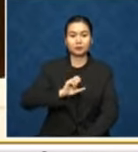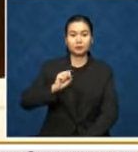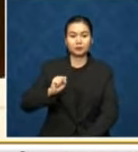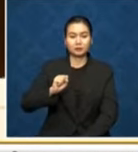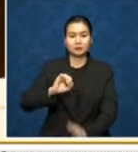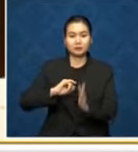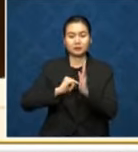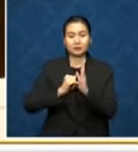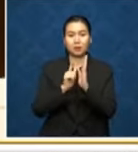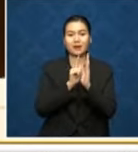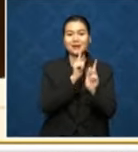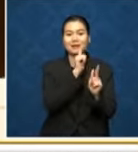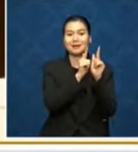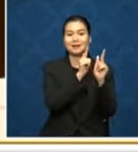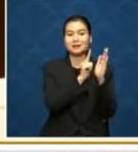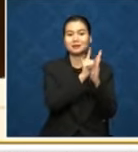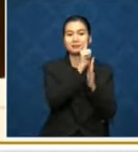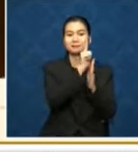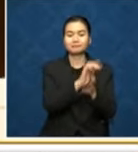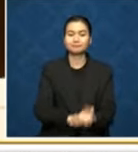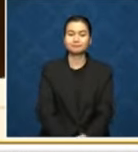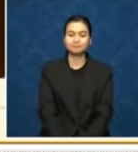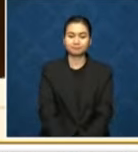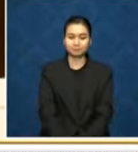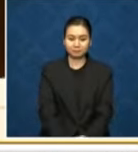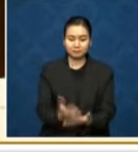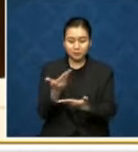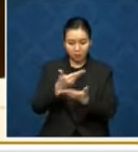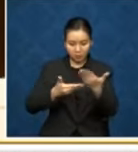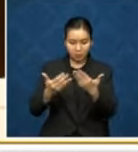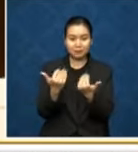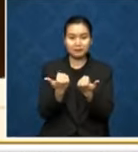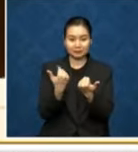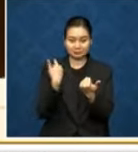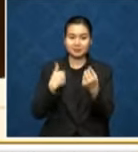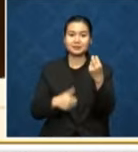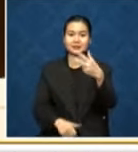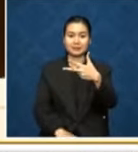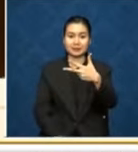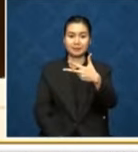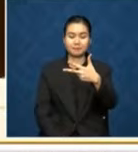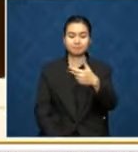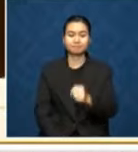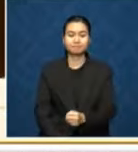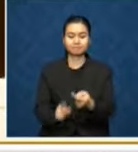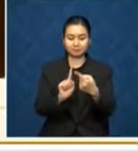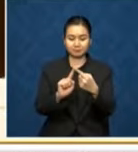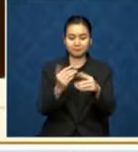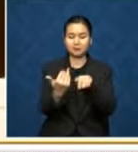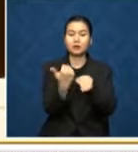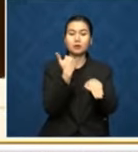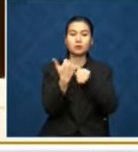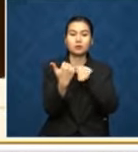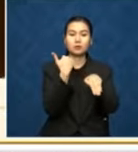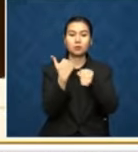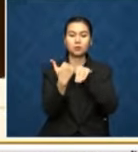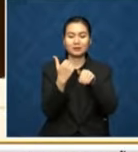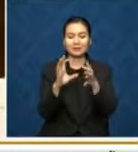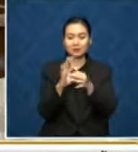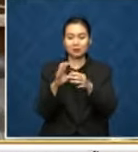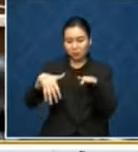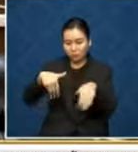ราษฎรจังหวัดเลยพรรคเพื่อไทยวันนี้มีเรื่องหารือกับท่านประธาน3เรื่องครับเรื่องแรกเป็นเรื่องถนนครับที่ได้รับ